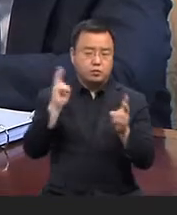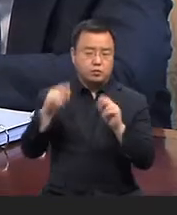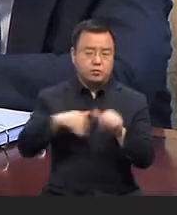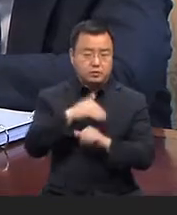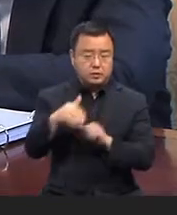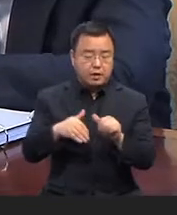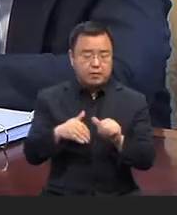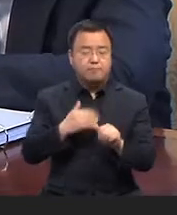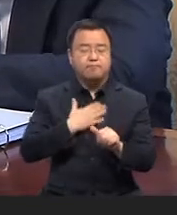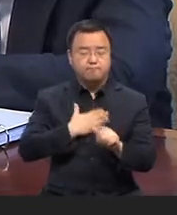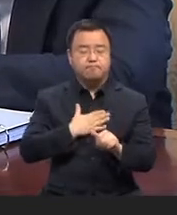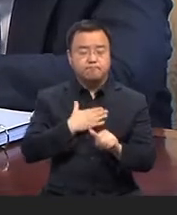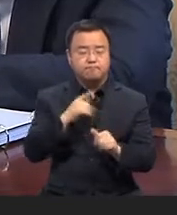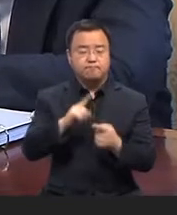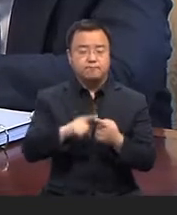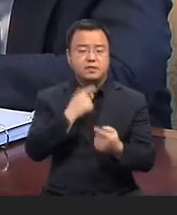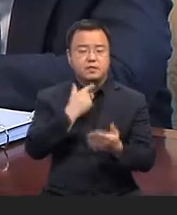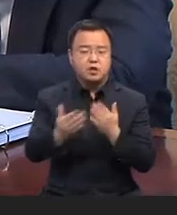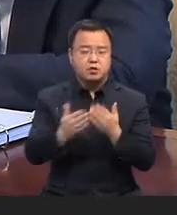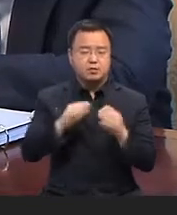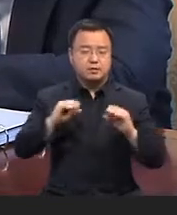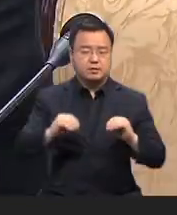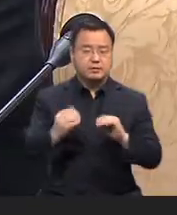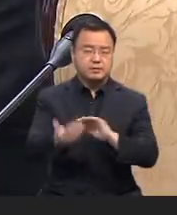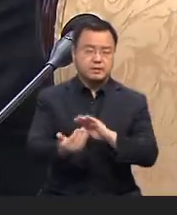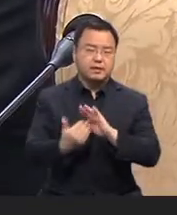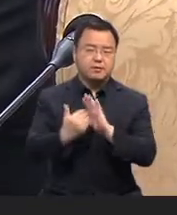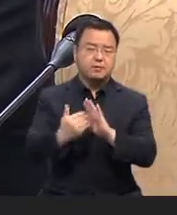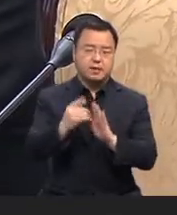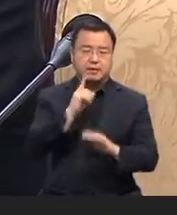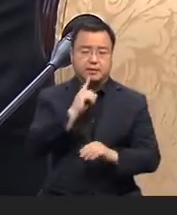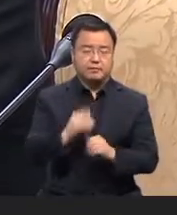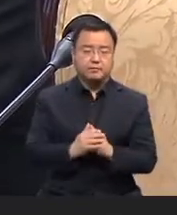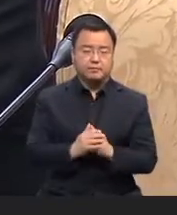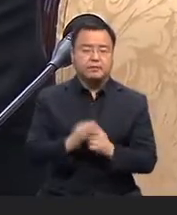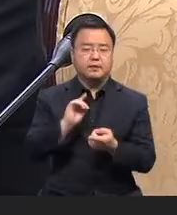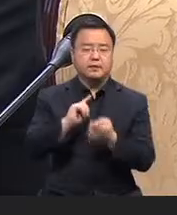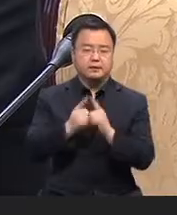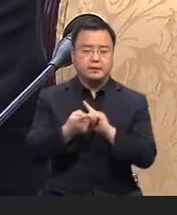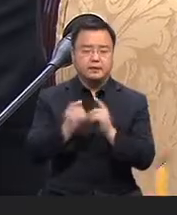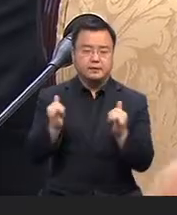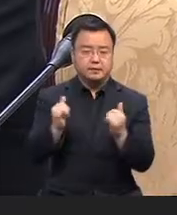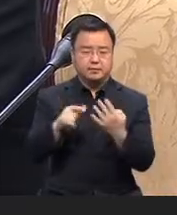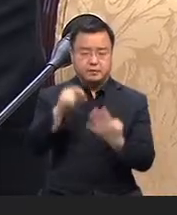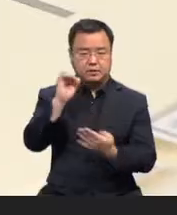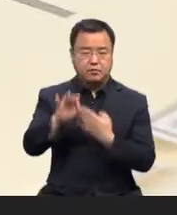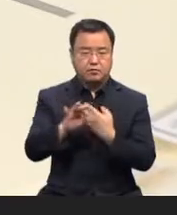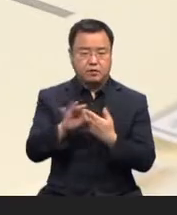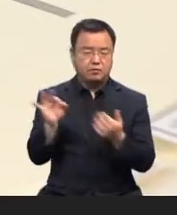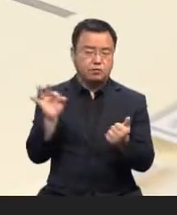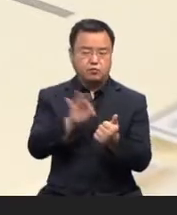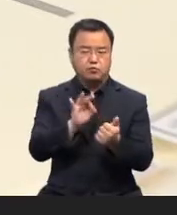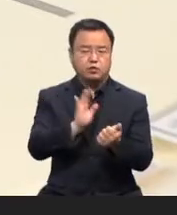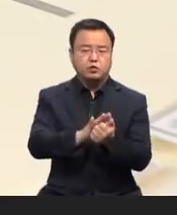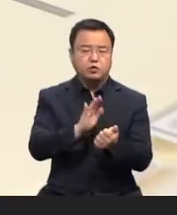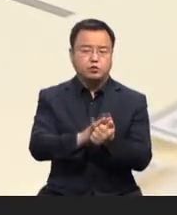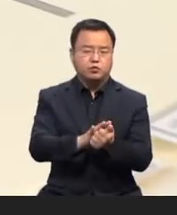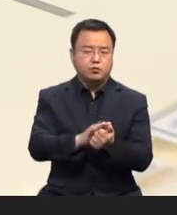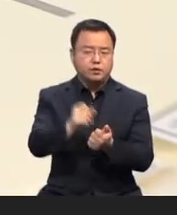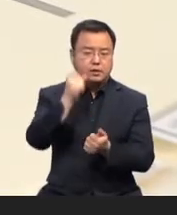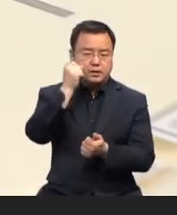경력단절을 예방하게 따는 추 집니다 대체 인력을 채용하면 주는 지원금은 1인당 매달